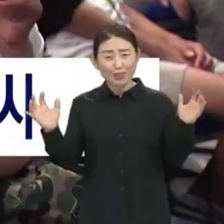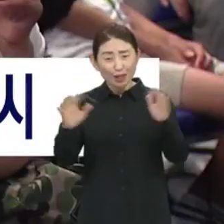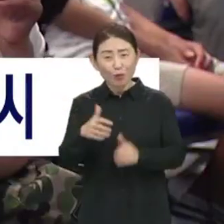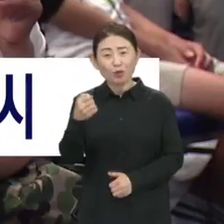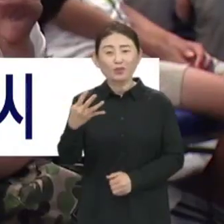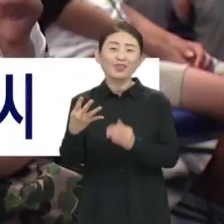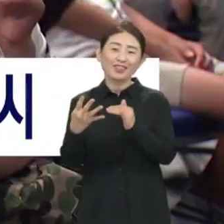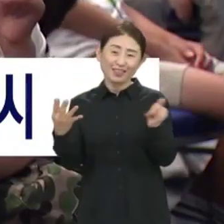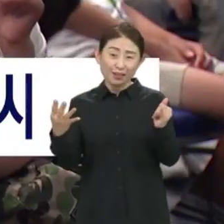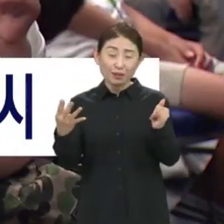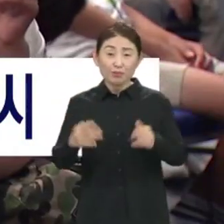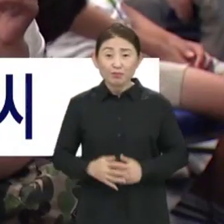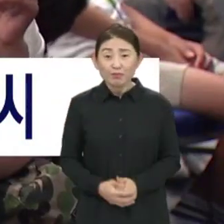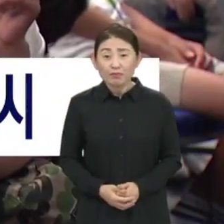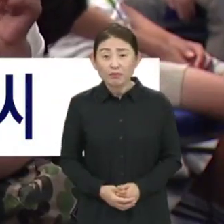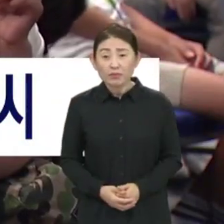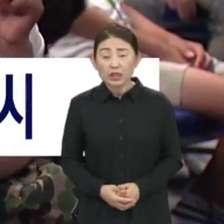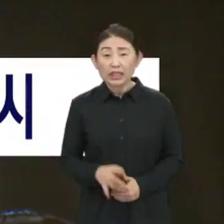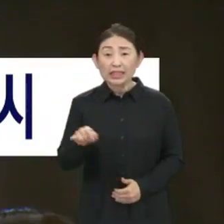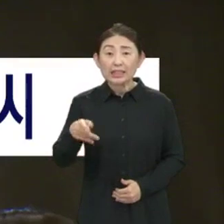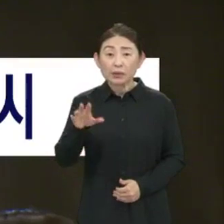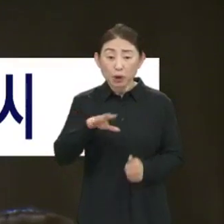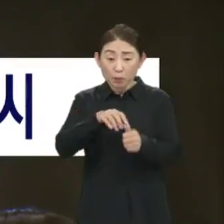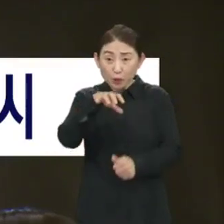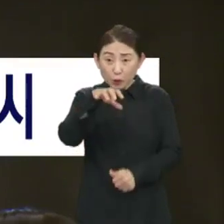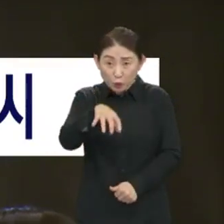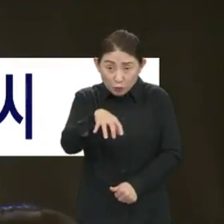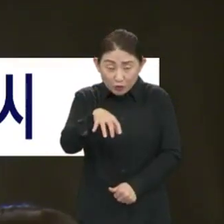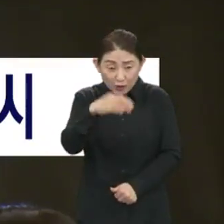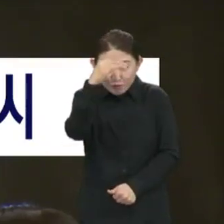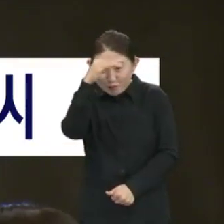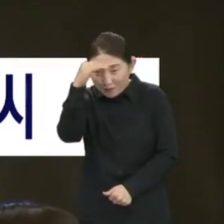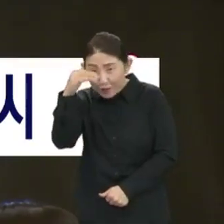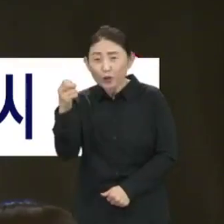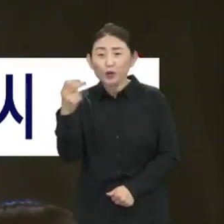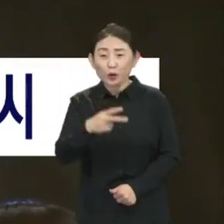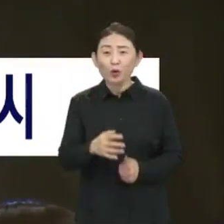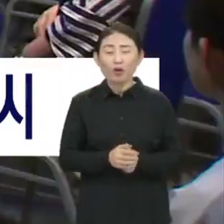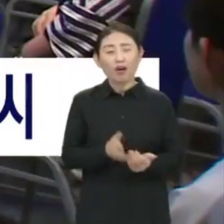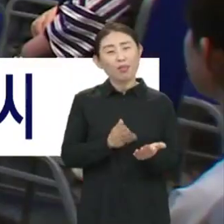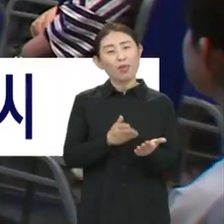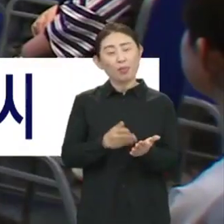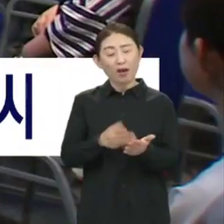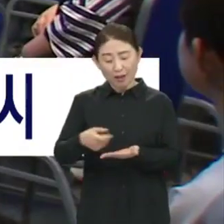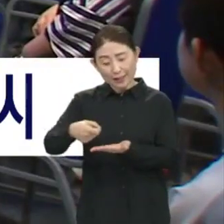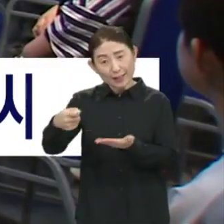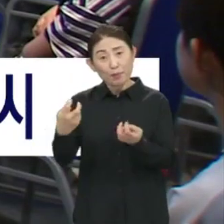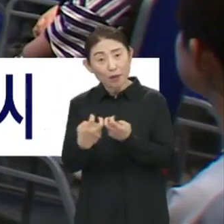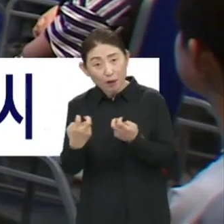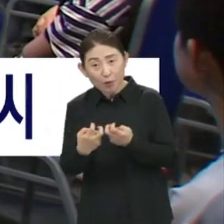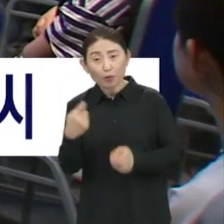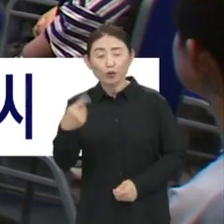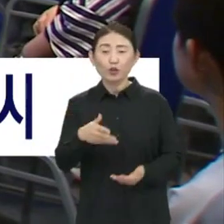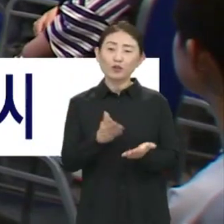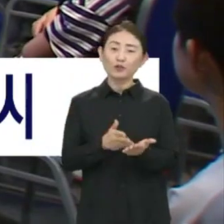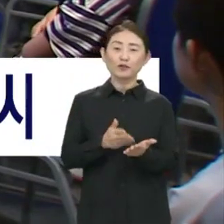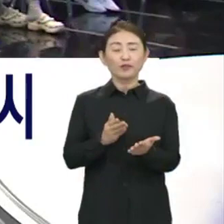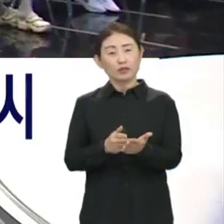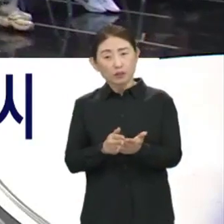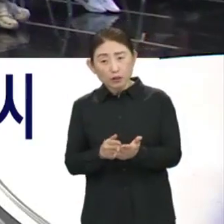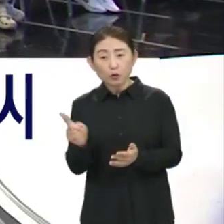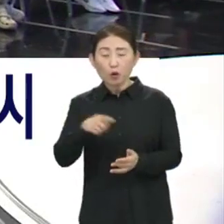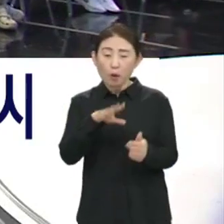54명의 기자단이 참여한 가운데 TJB 대전방송 방송국 견학을 비롯해 스피치와 기사 작성 특강, 뉴스 앵커와